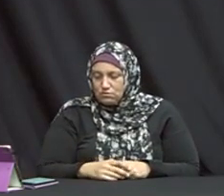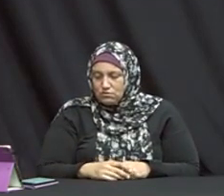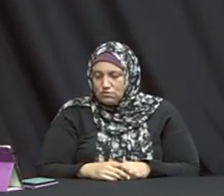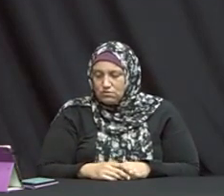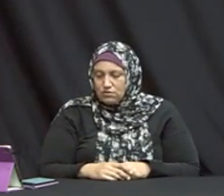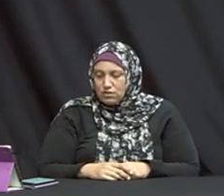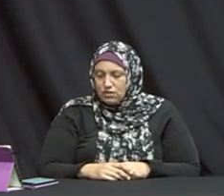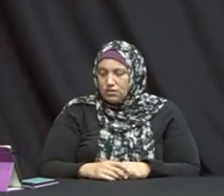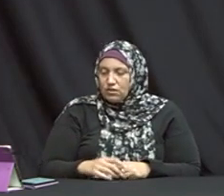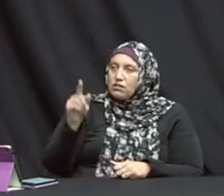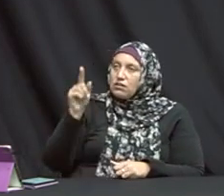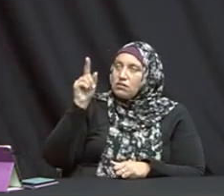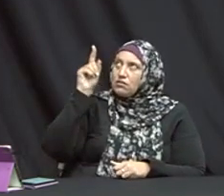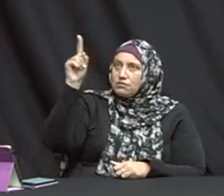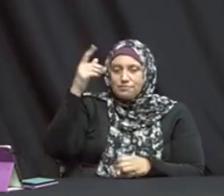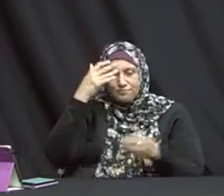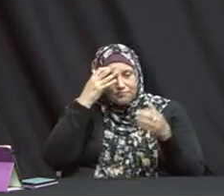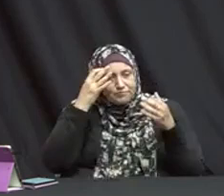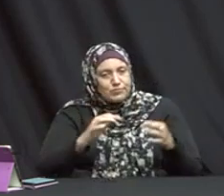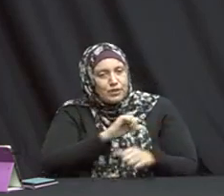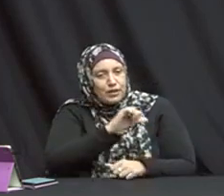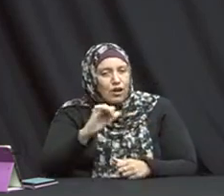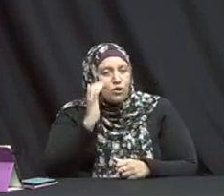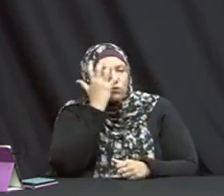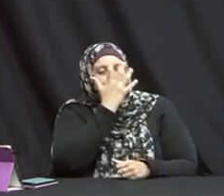أفلح من